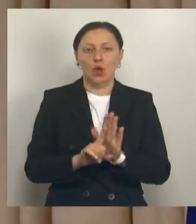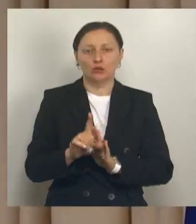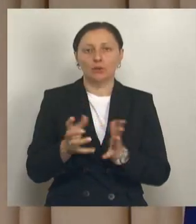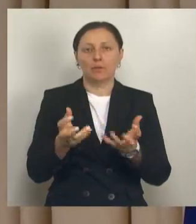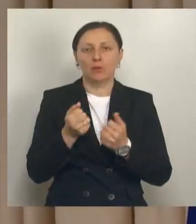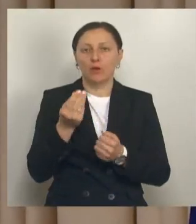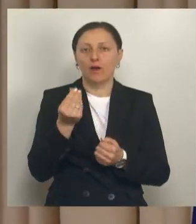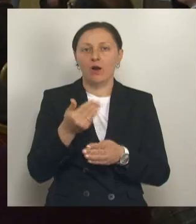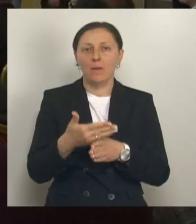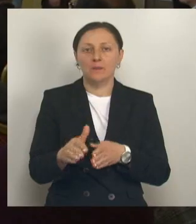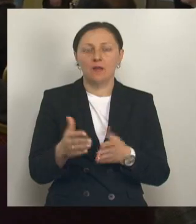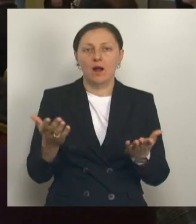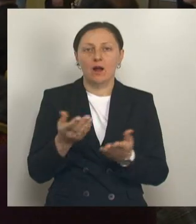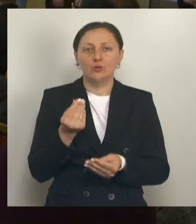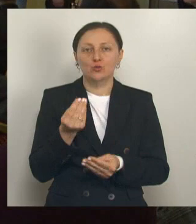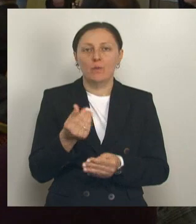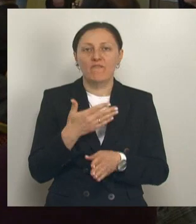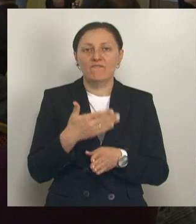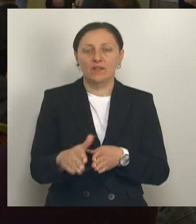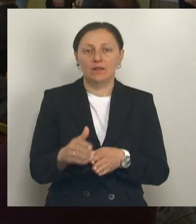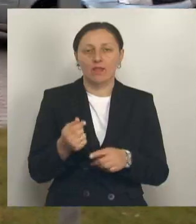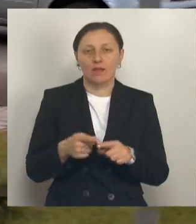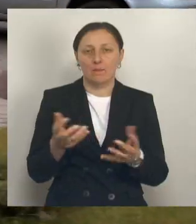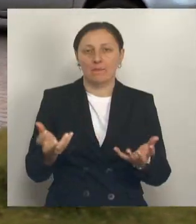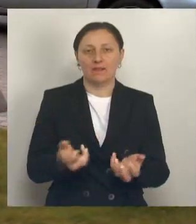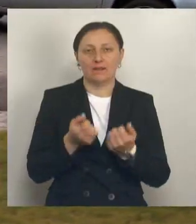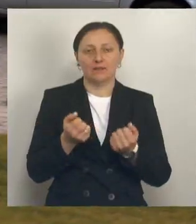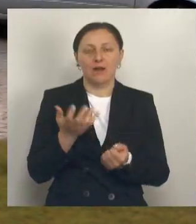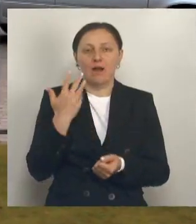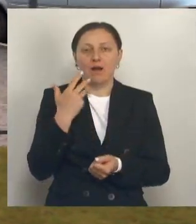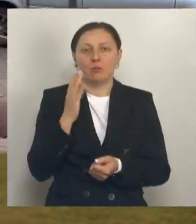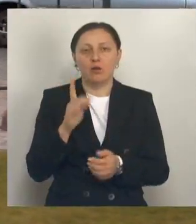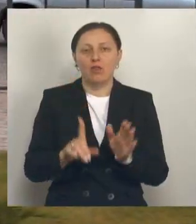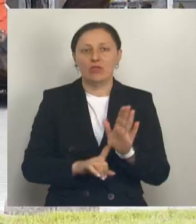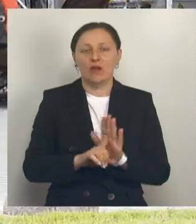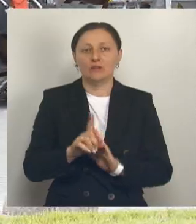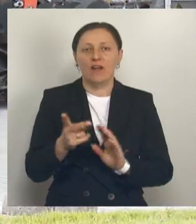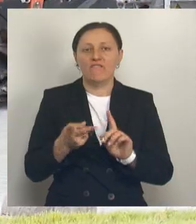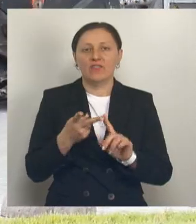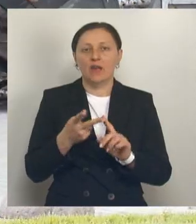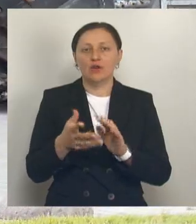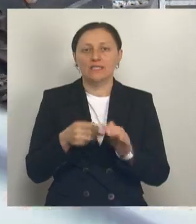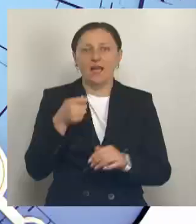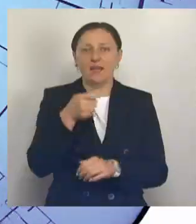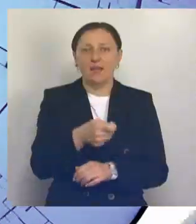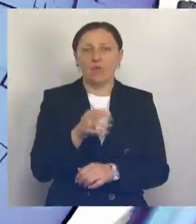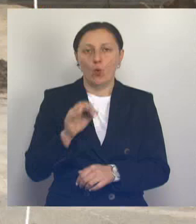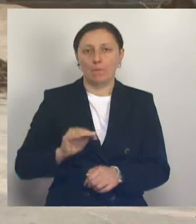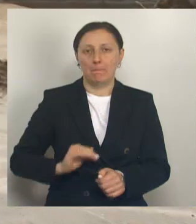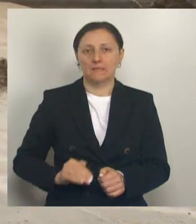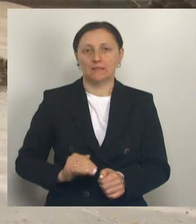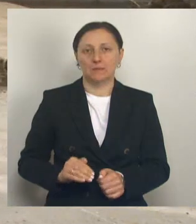компенсации какую сумму выделили на такую поддержку и когда начнется второй прием заявок от бизнесменов